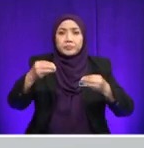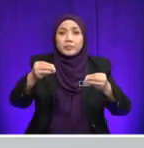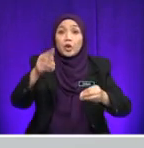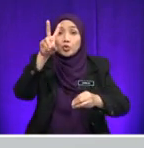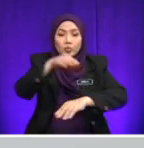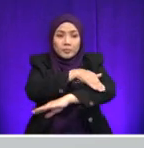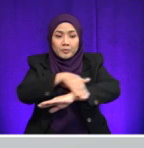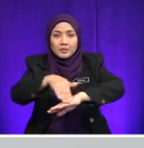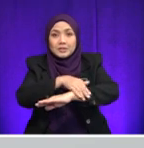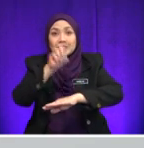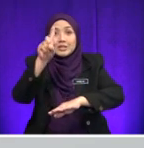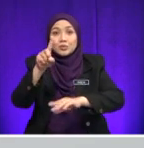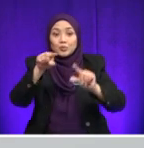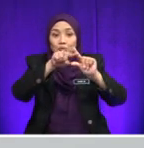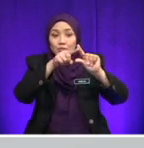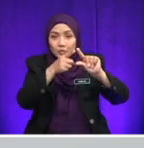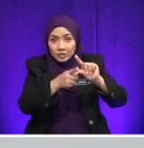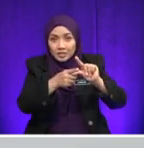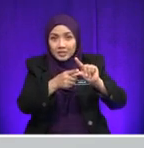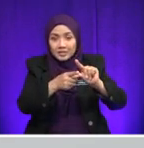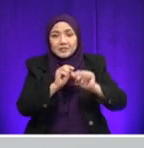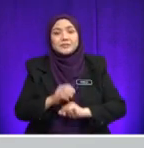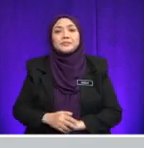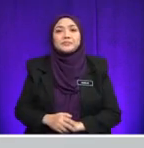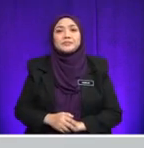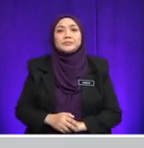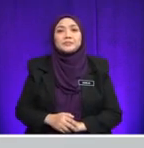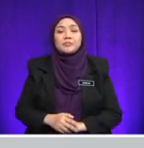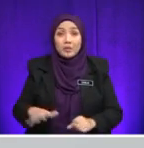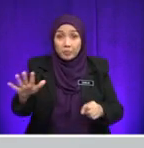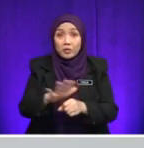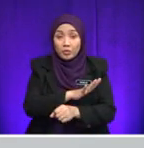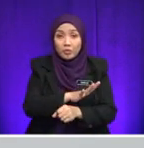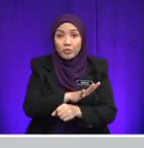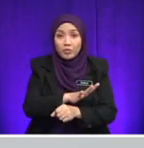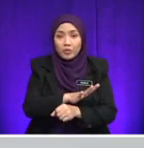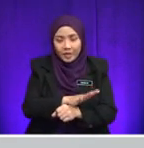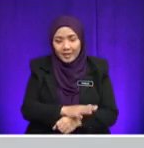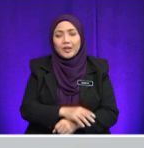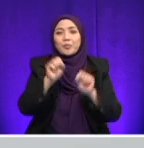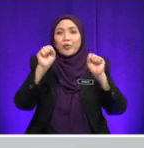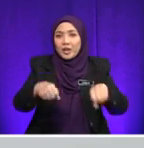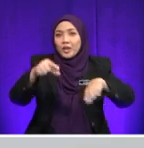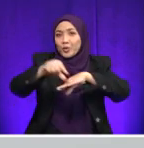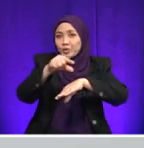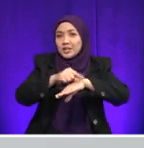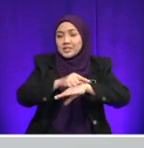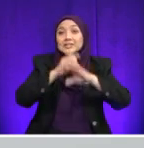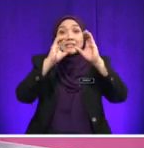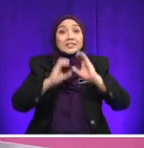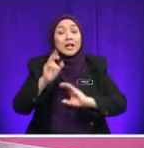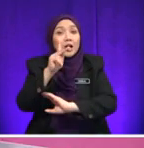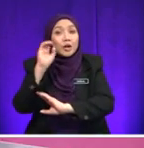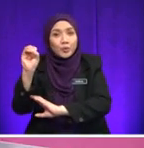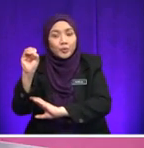sisi dan satu sudut kandung Oke adakah dia memenuhi syarat kita tadi Iya Oke jadi untuk mendapatkan